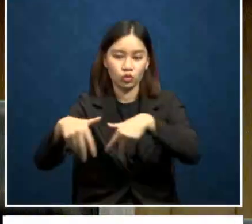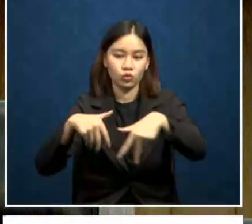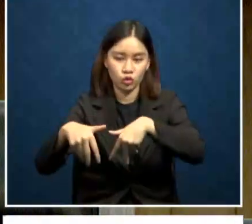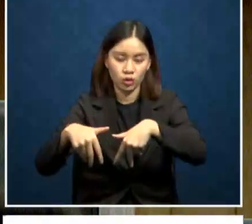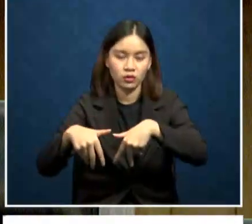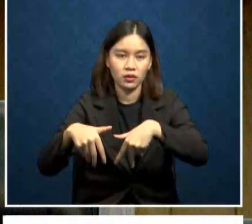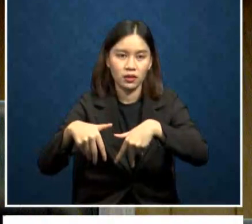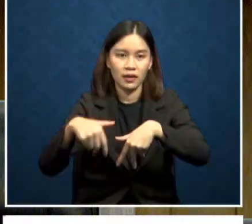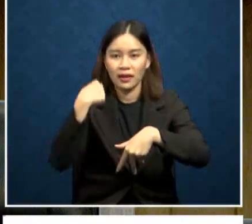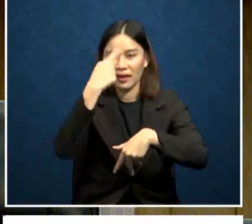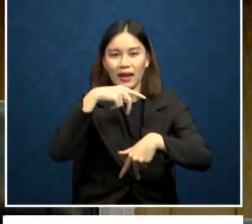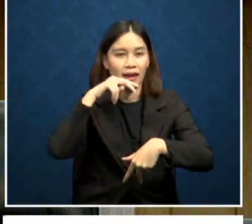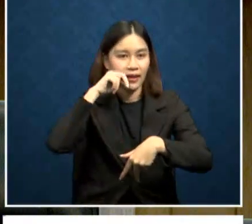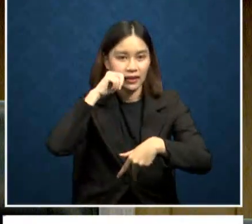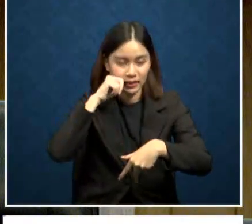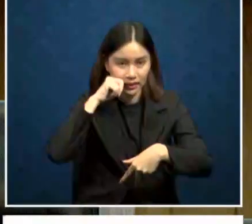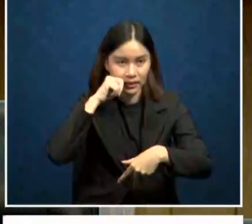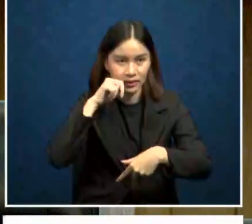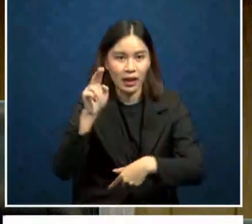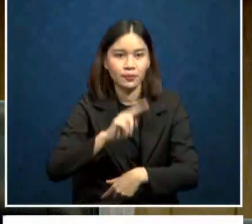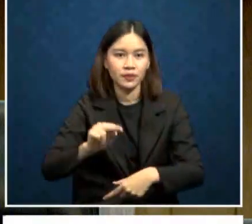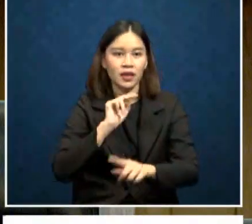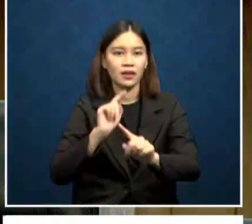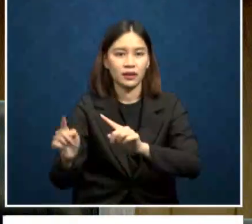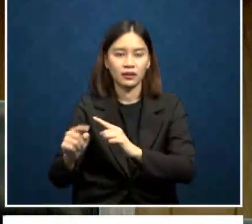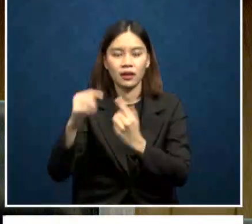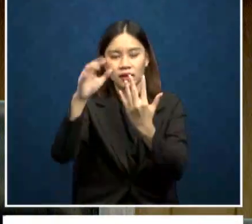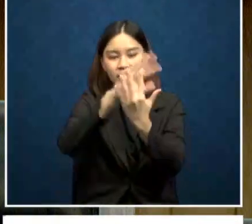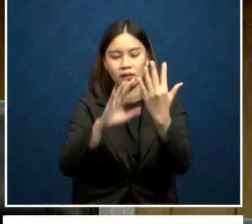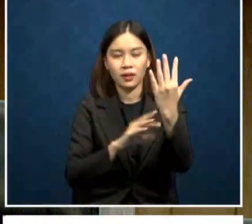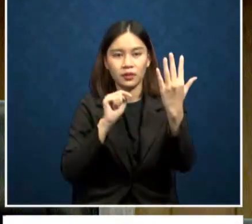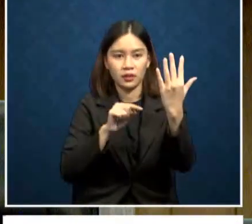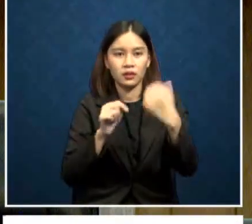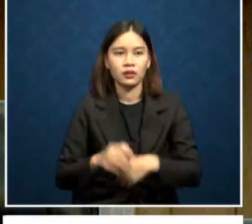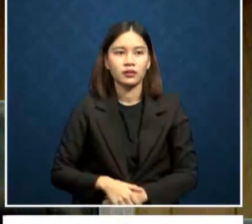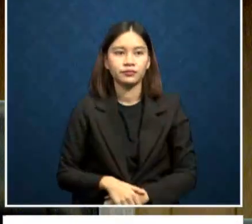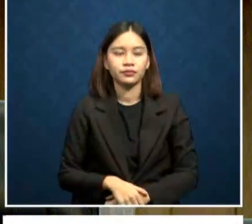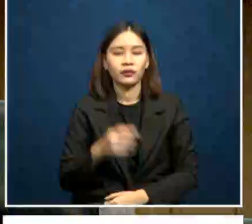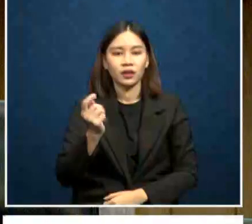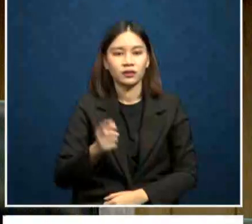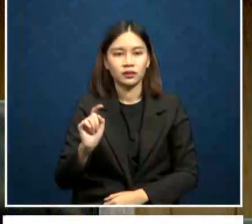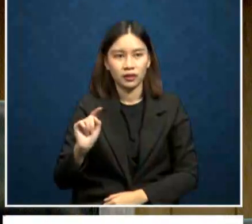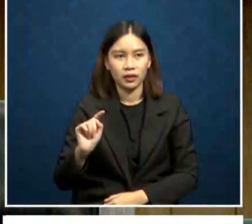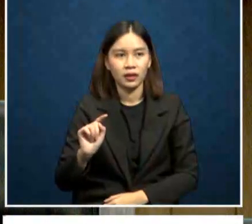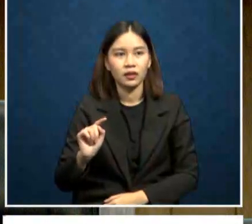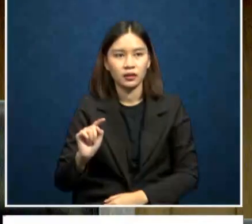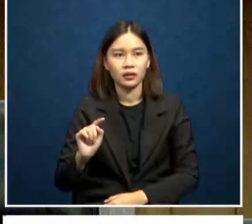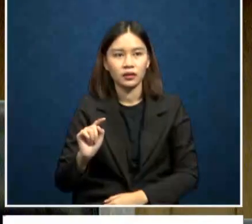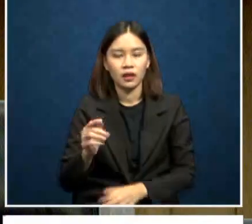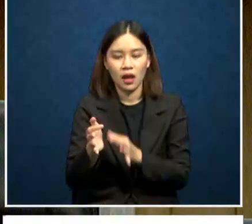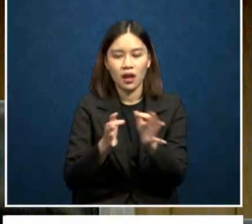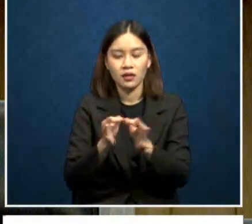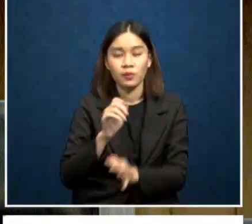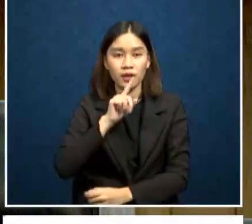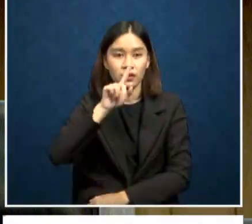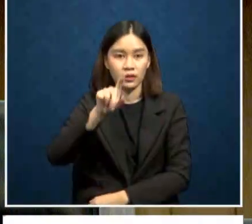ประชาชนผู้ใช้น้ำในพื้นที่ต่างๆทั่วประเทศซึ่งจๆแล้วคงต้องนำเรียนสอบ